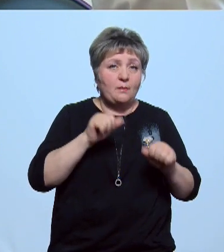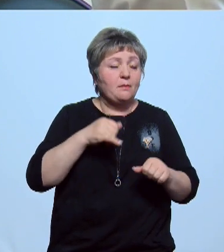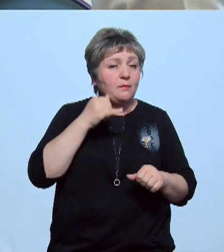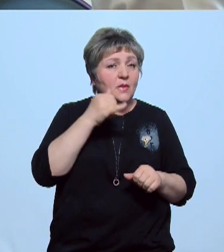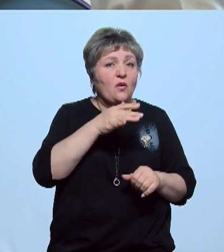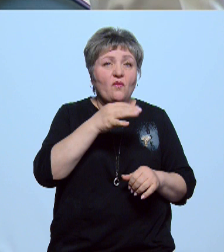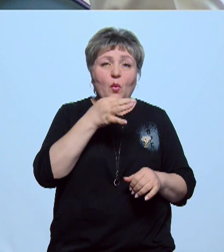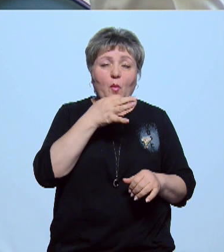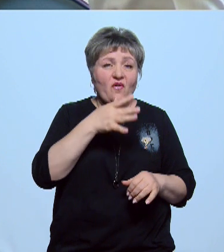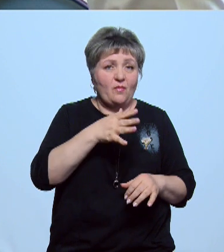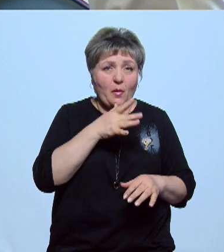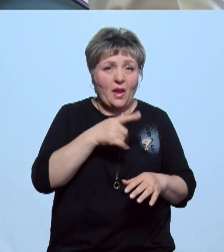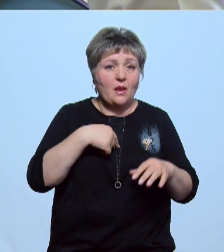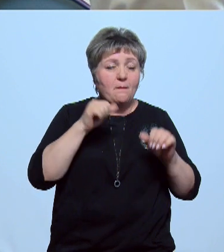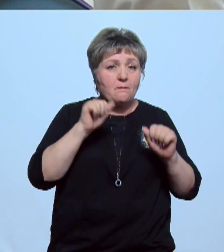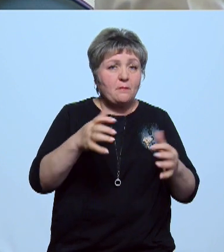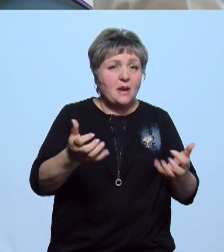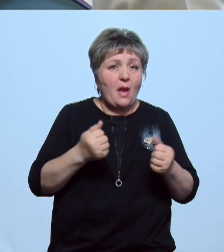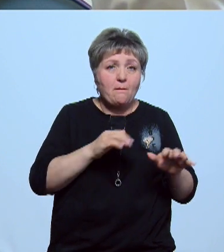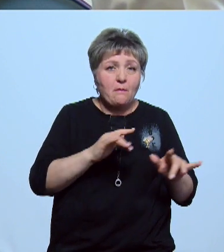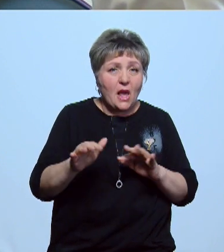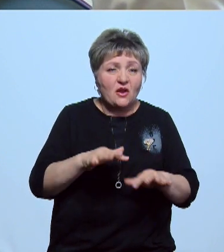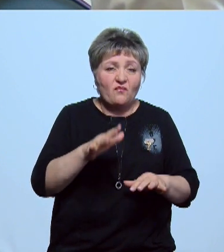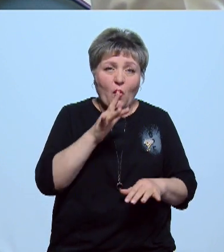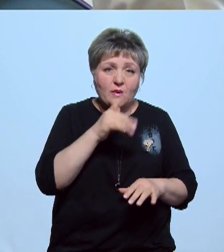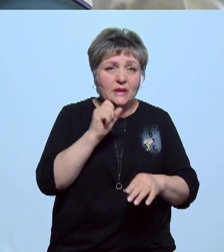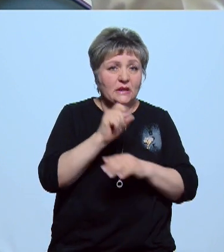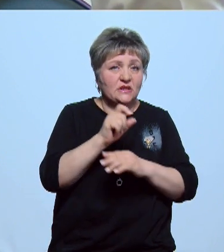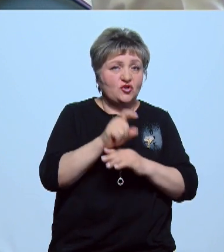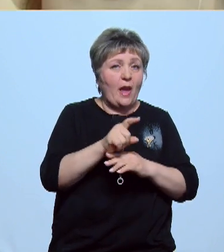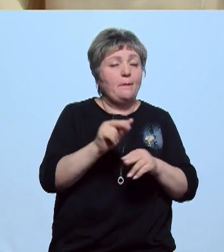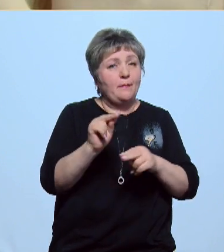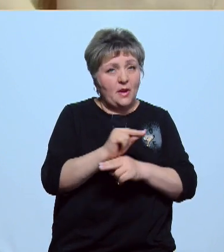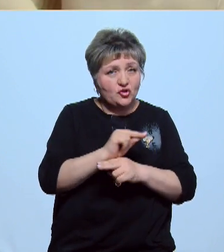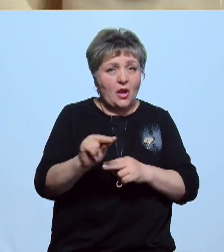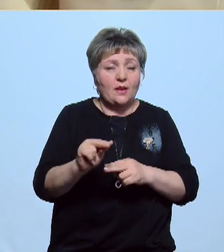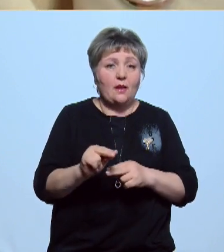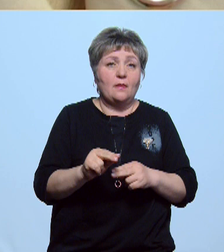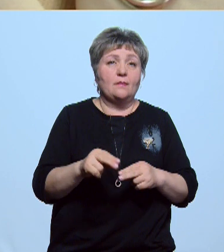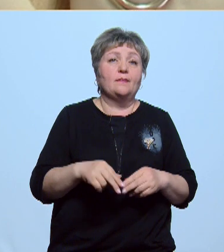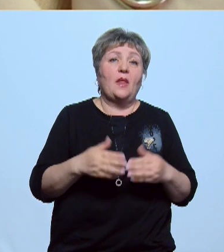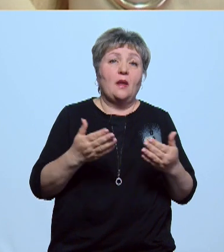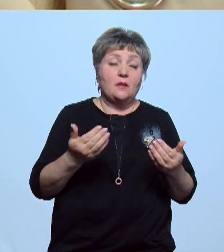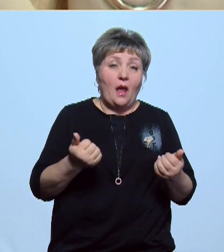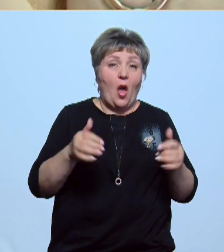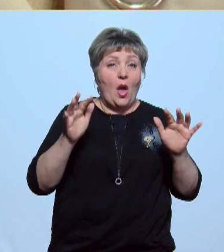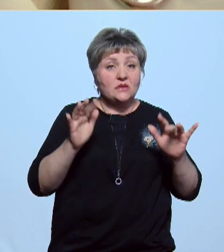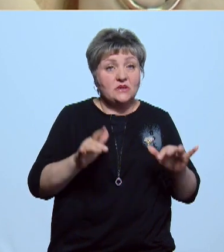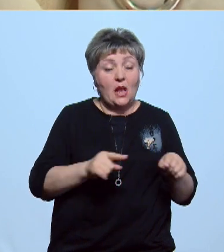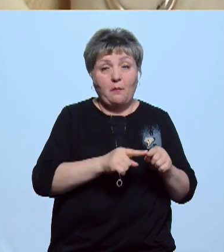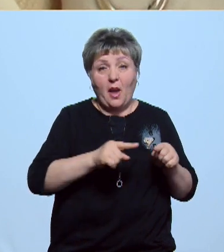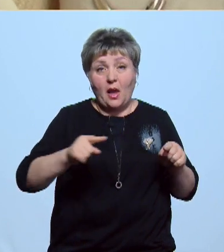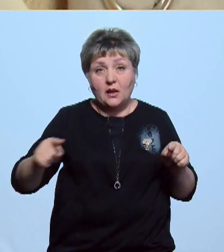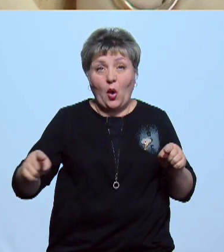меры. Стараемся принимать вовремя меры и назначать адекватное лечение. Конечно, в осенний период, когда